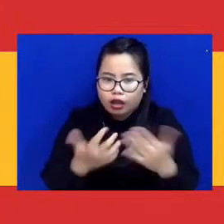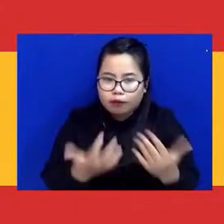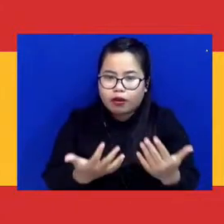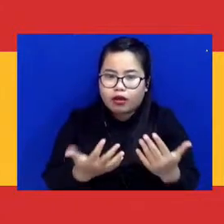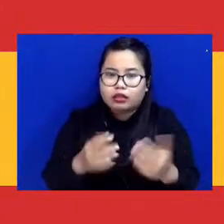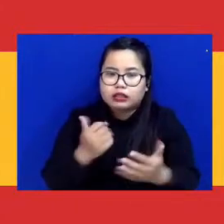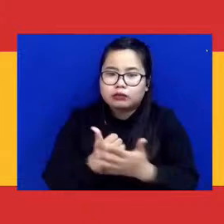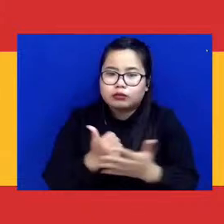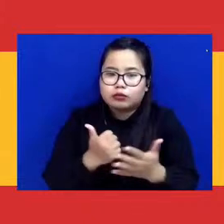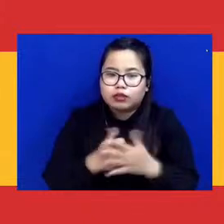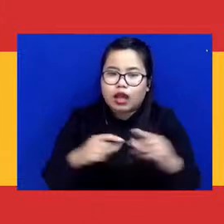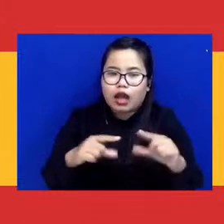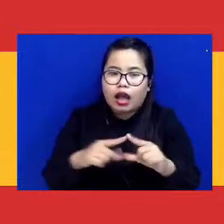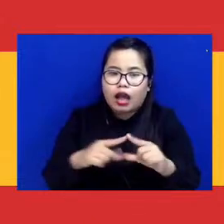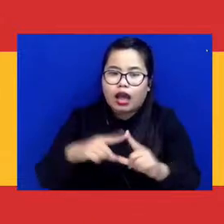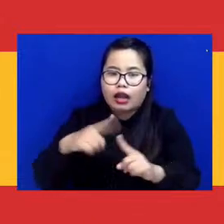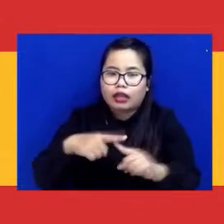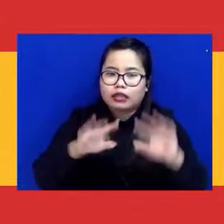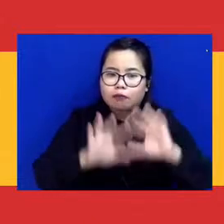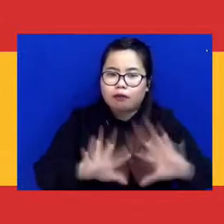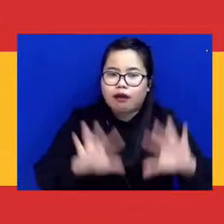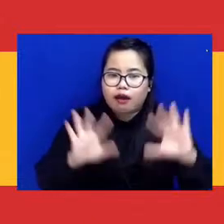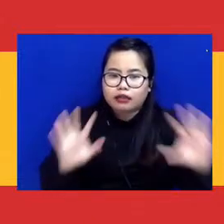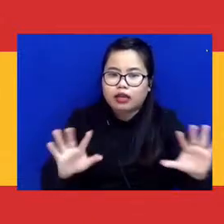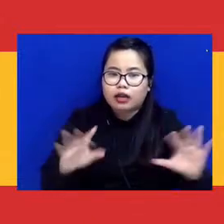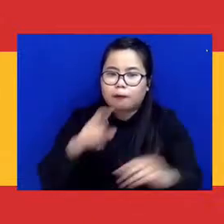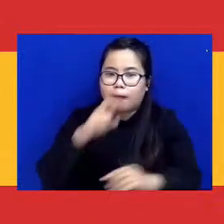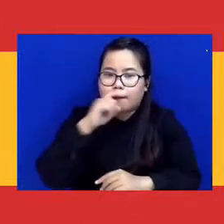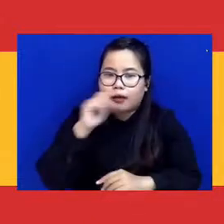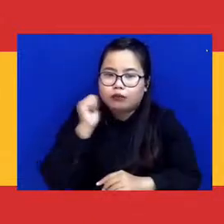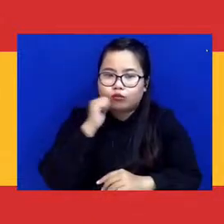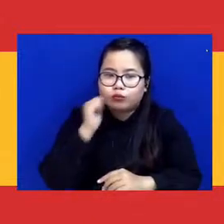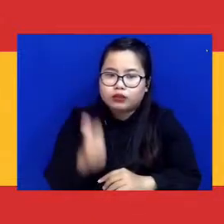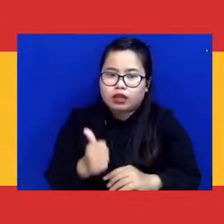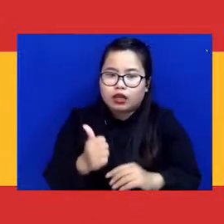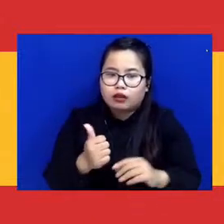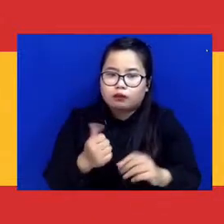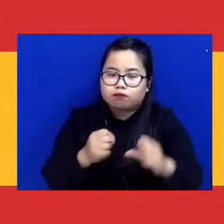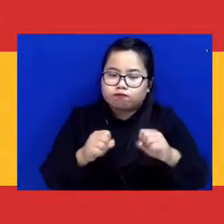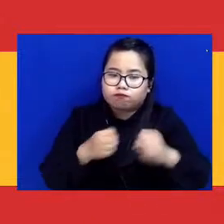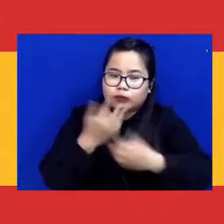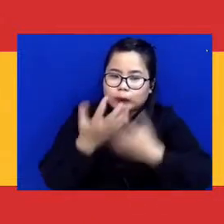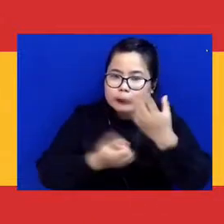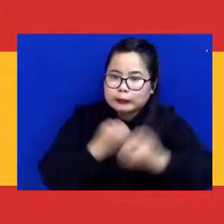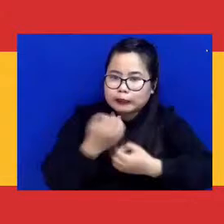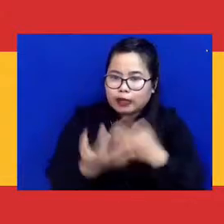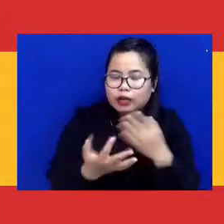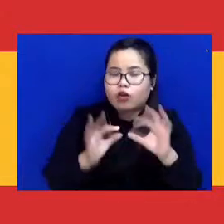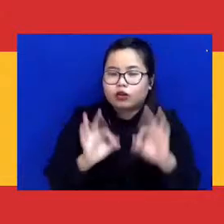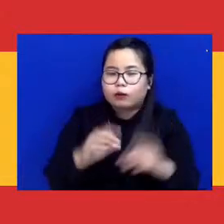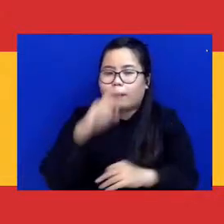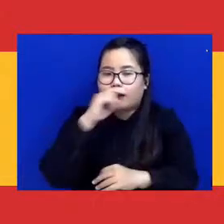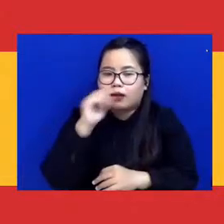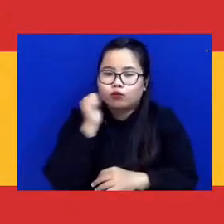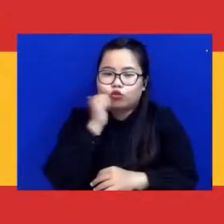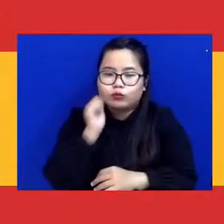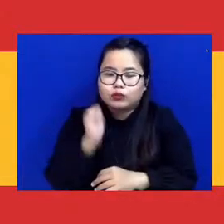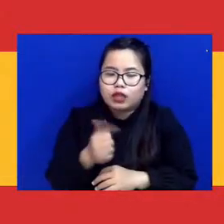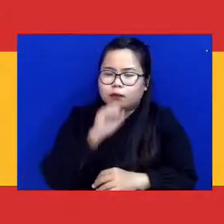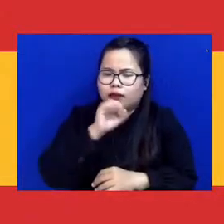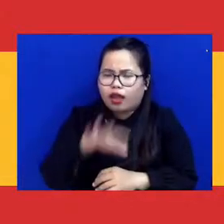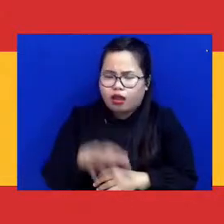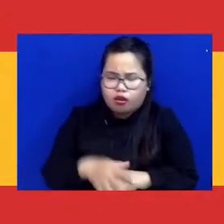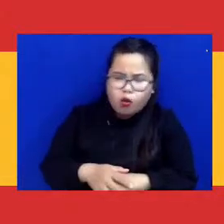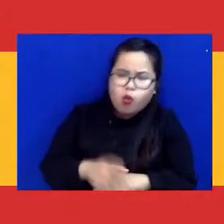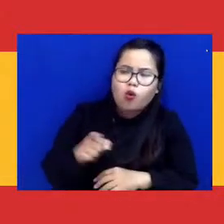alatnya masih banyak. Bapak Ibu juga bisa berimprovisasi. Mungkin Bapak Ibu bisa mengatakan, oh,